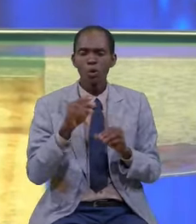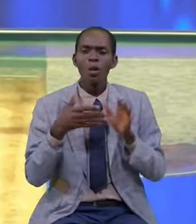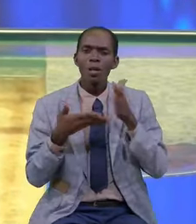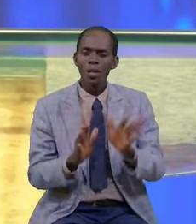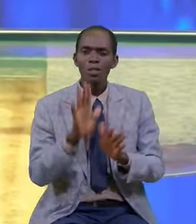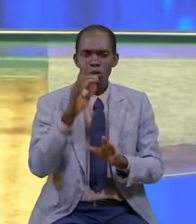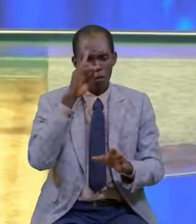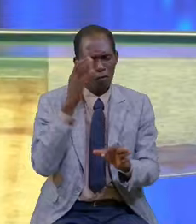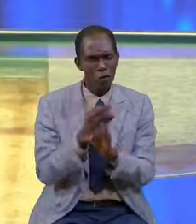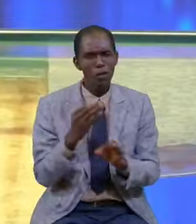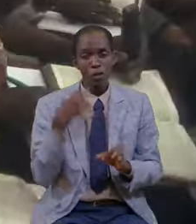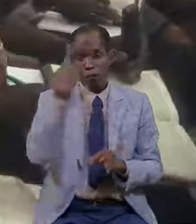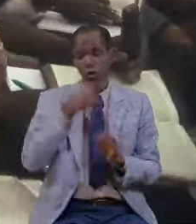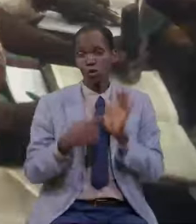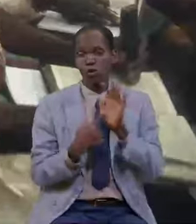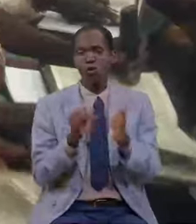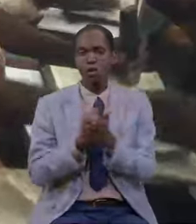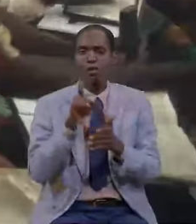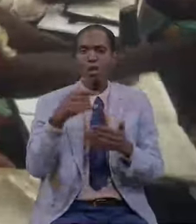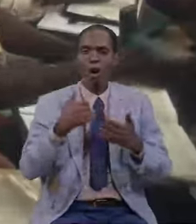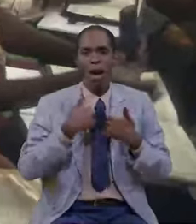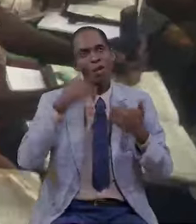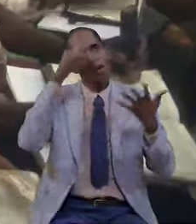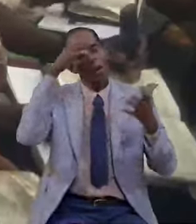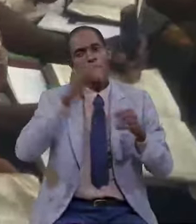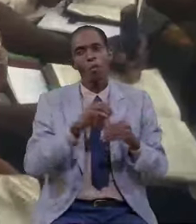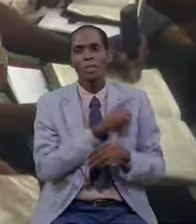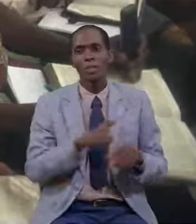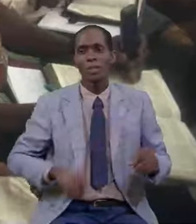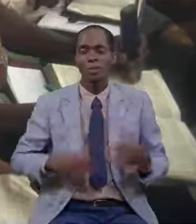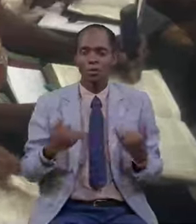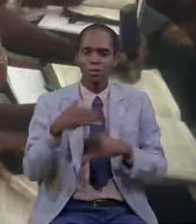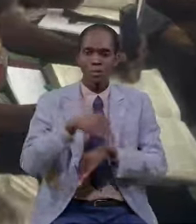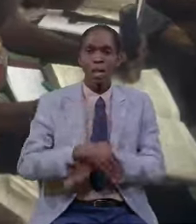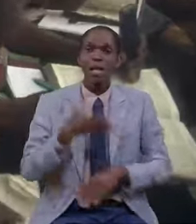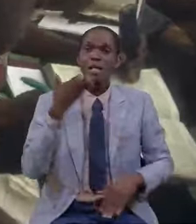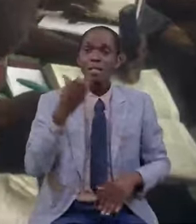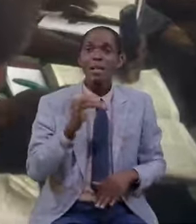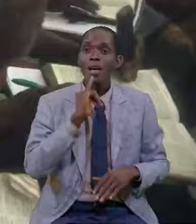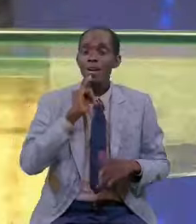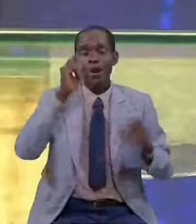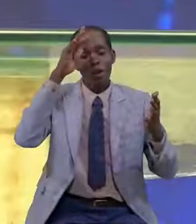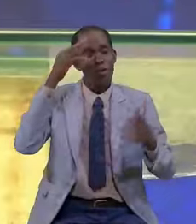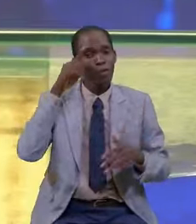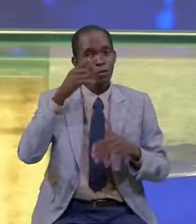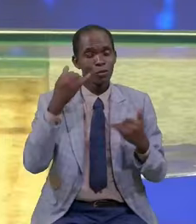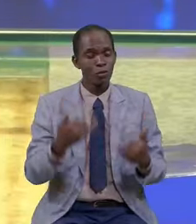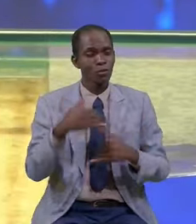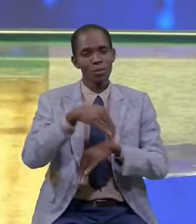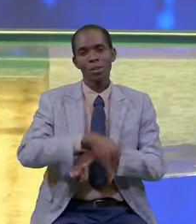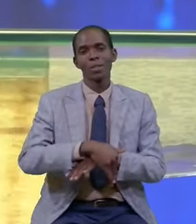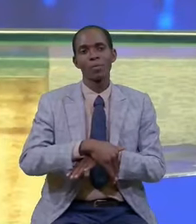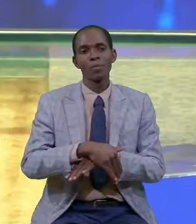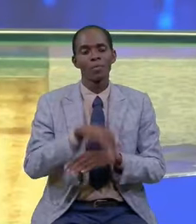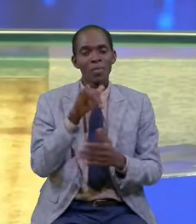qui espère en Dieu. Il y a l'espoir pour vous ce soir. Je dis, il y a l'espoir pour vous ce soir. Il crut en sorte